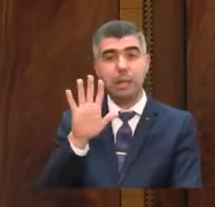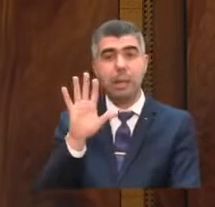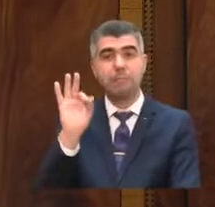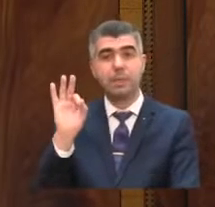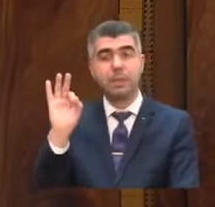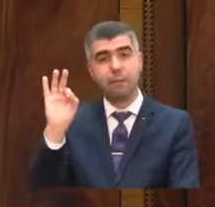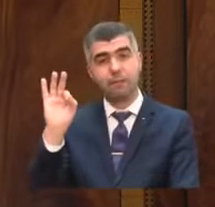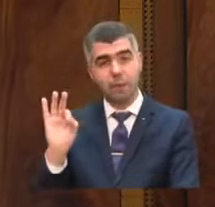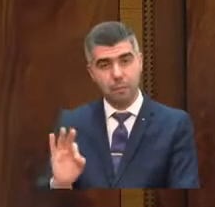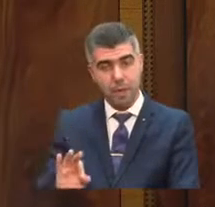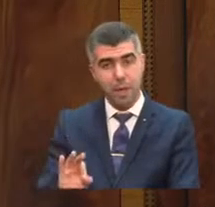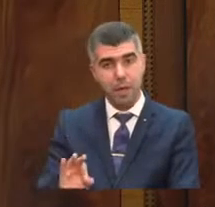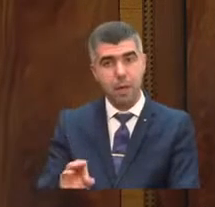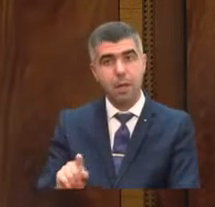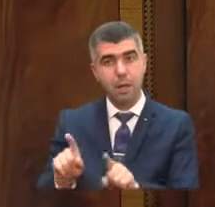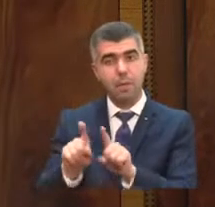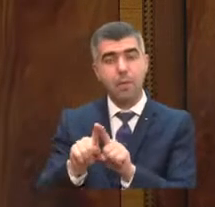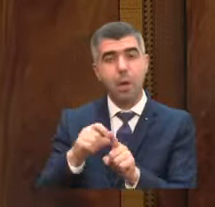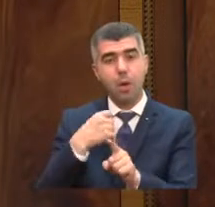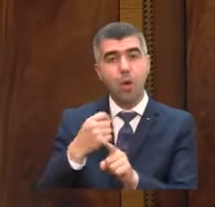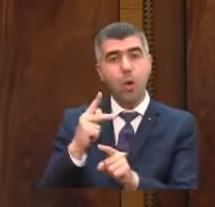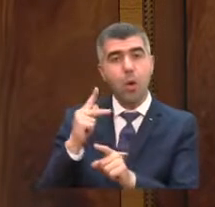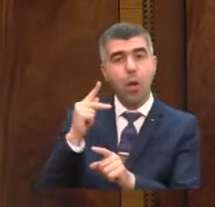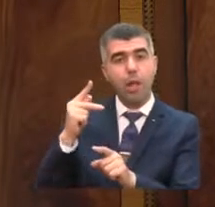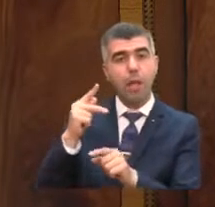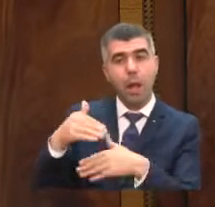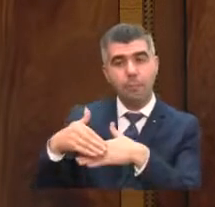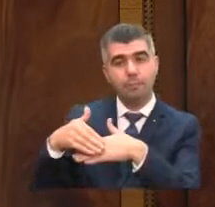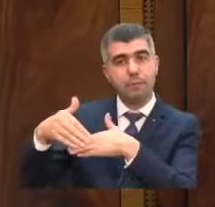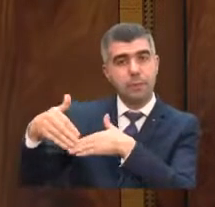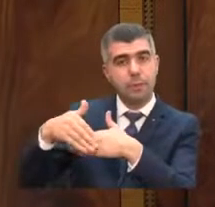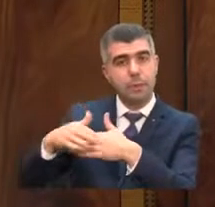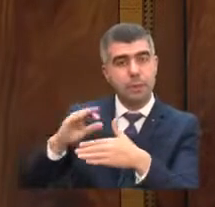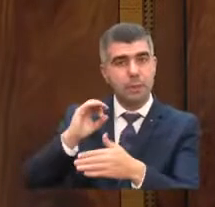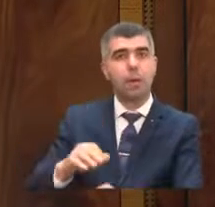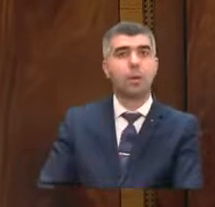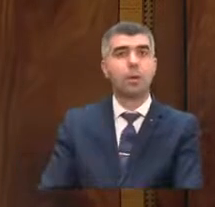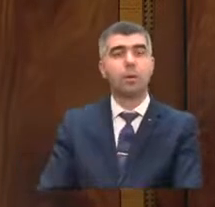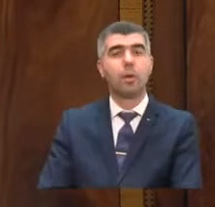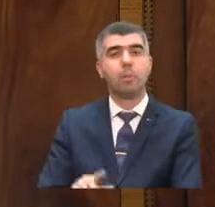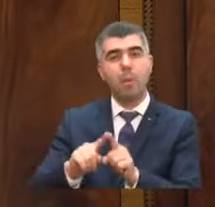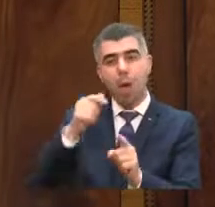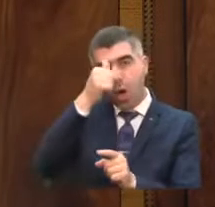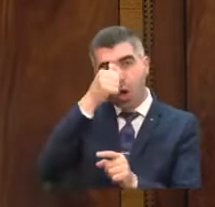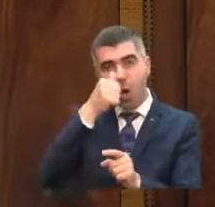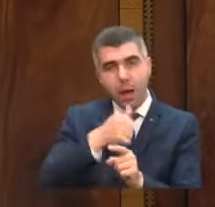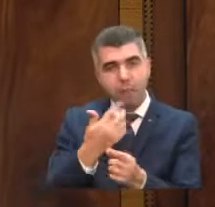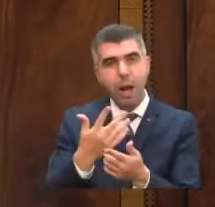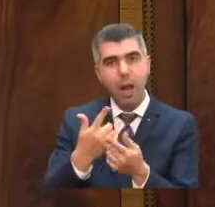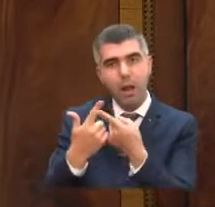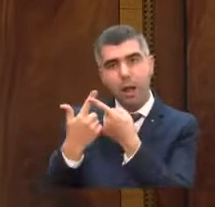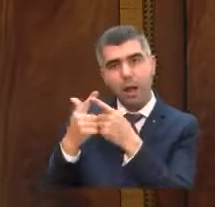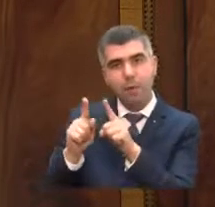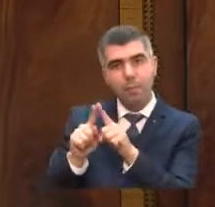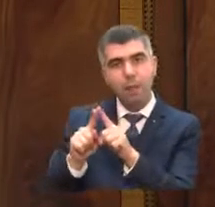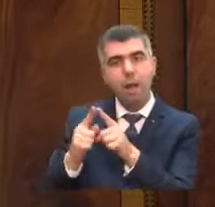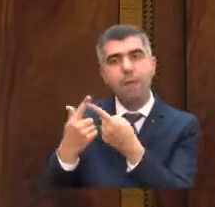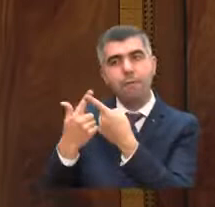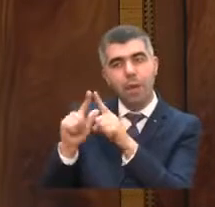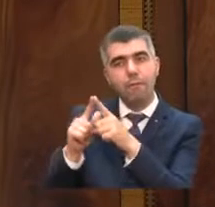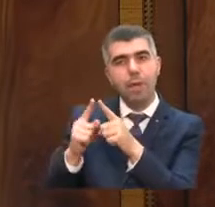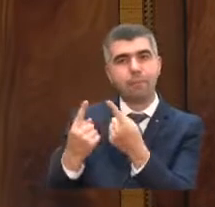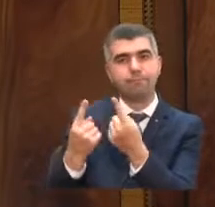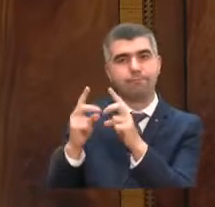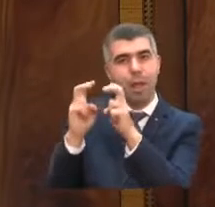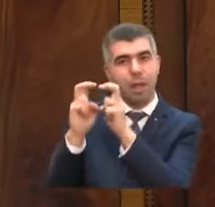الحوض ديال برقراق الشاويه، وناقص 47% في الحوض ديال ام الربيع، والاخرين كذلك كان عندهم واحد العجز. بالنسبه